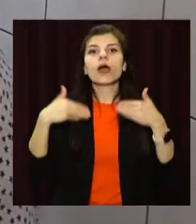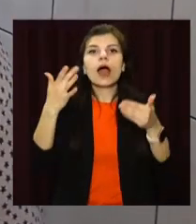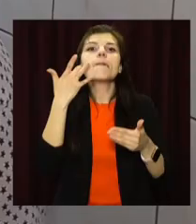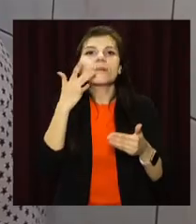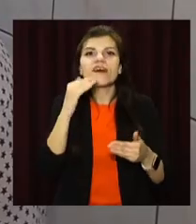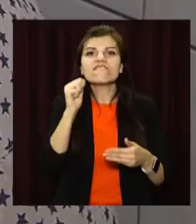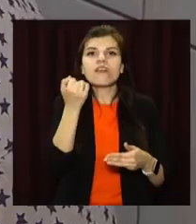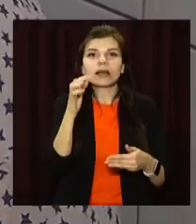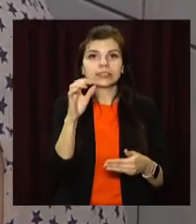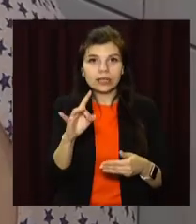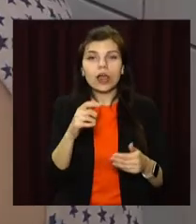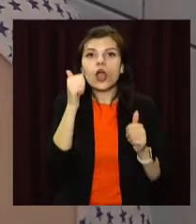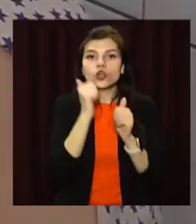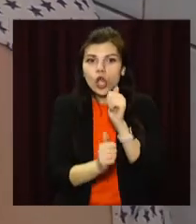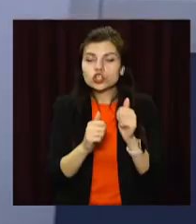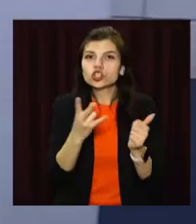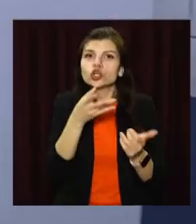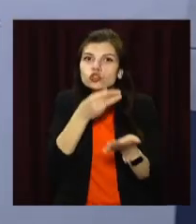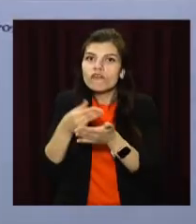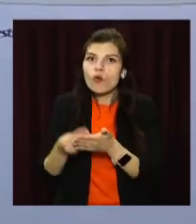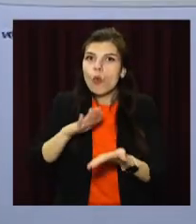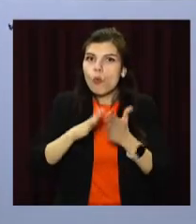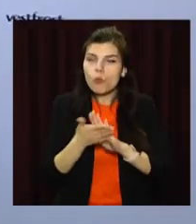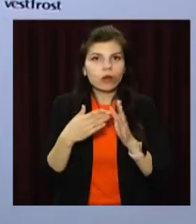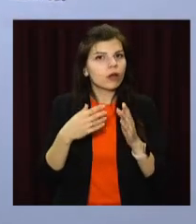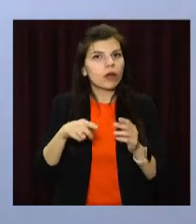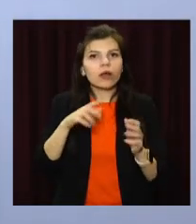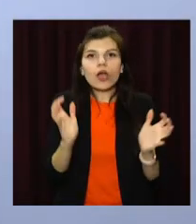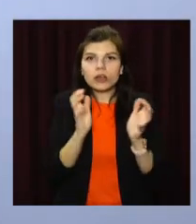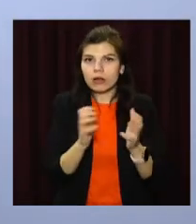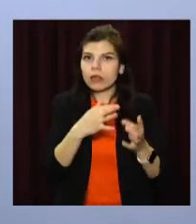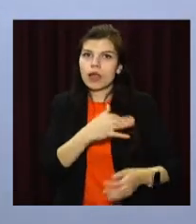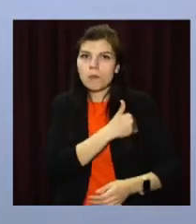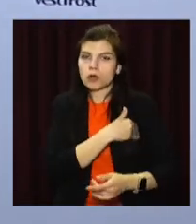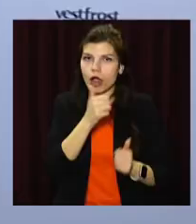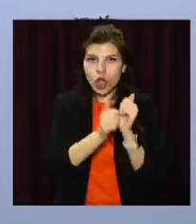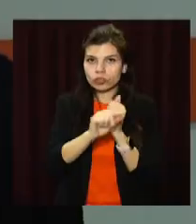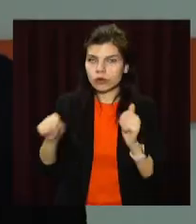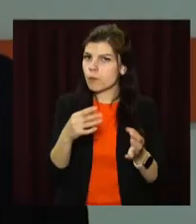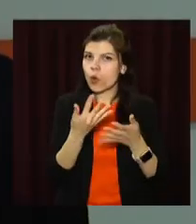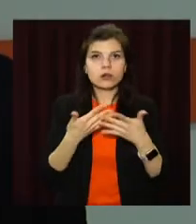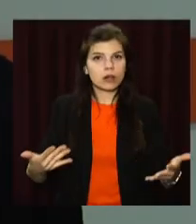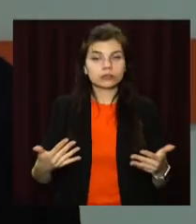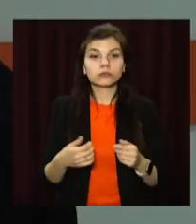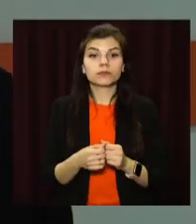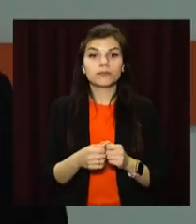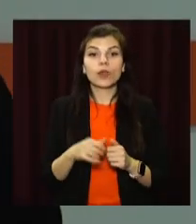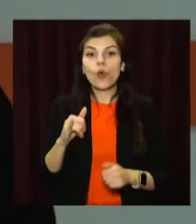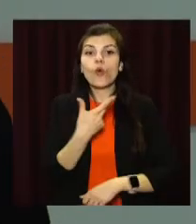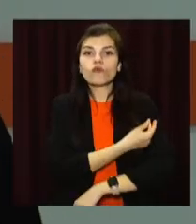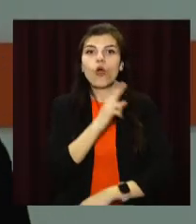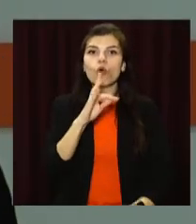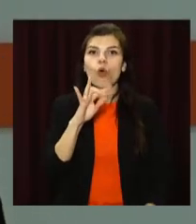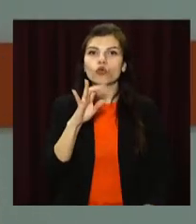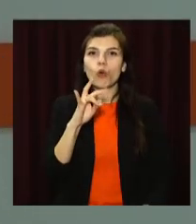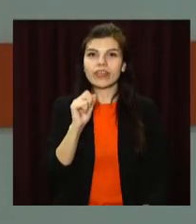американська Pfizer. Кожній треба створити свої умови зберігання з певним температурним режимом. У вакцини CoronaVac,